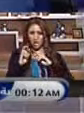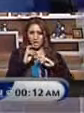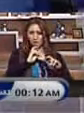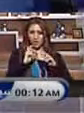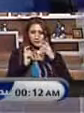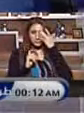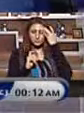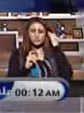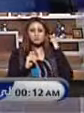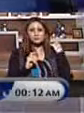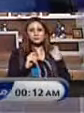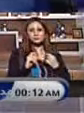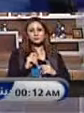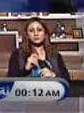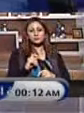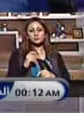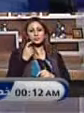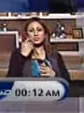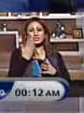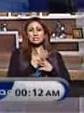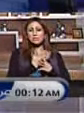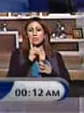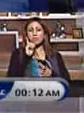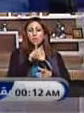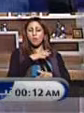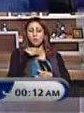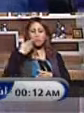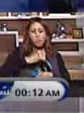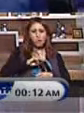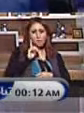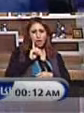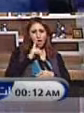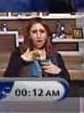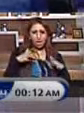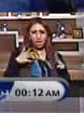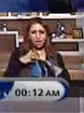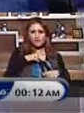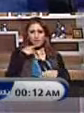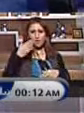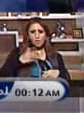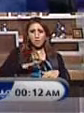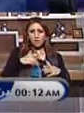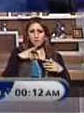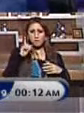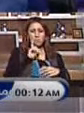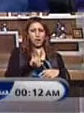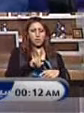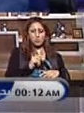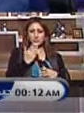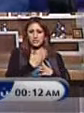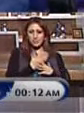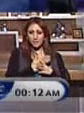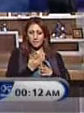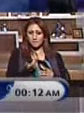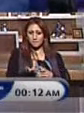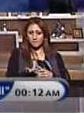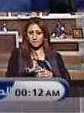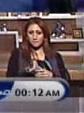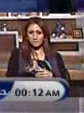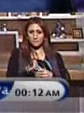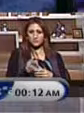ا لماذا نكره الموت واضح امير المؤمنين كلنا نكره الموت صحيح قال له يا